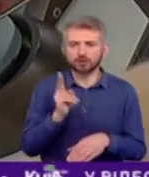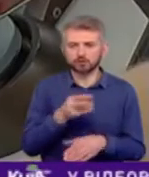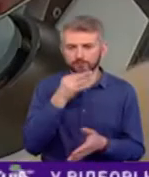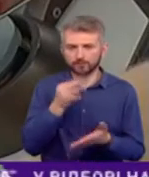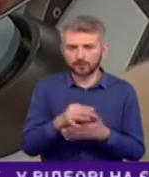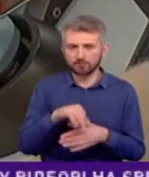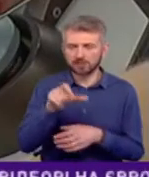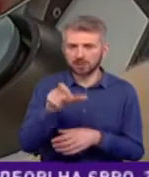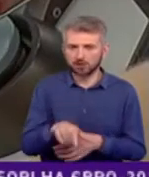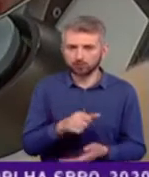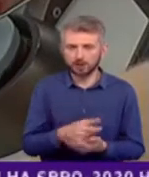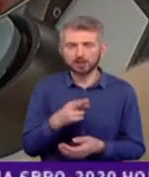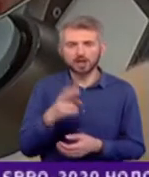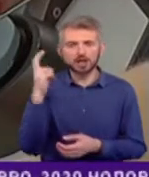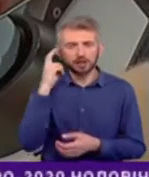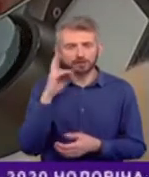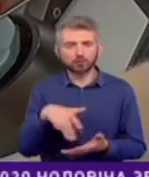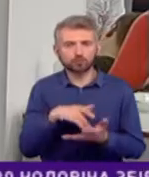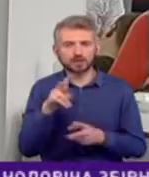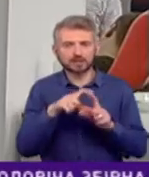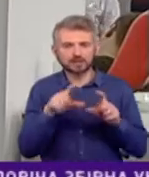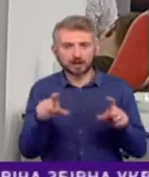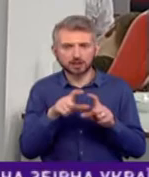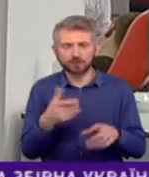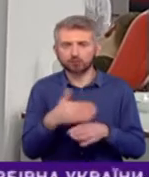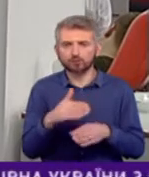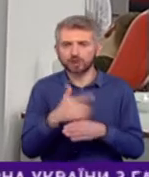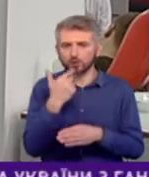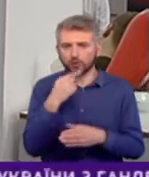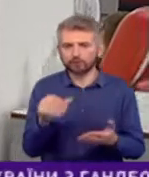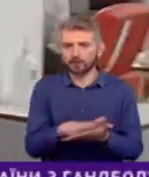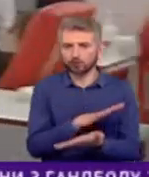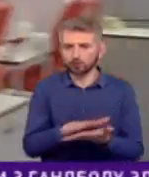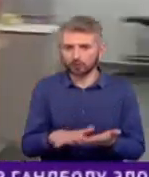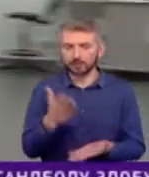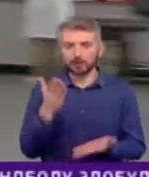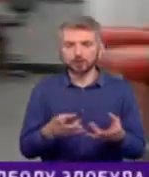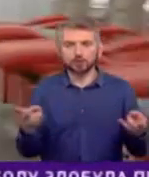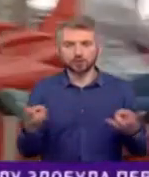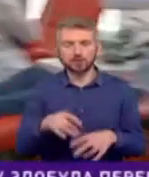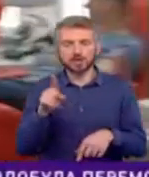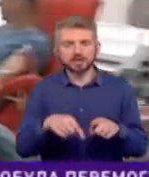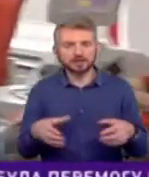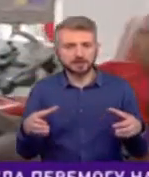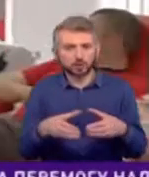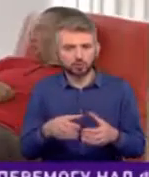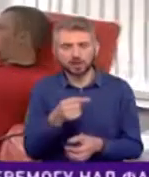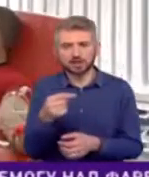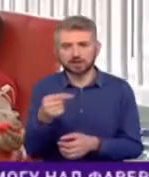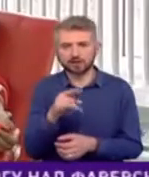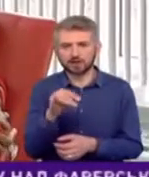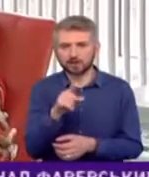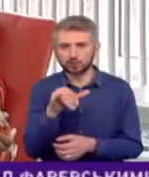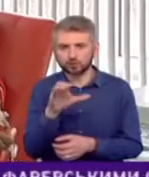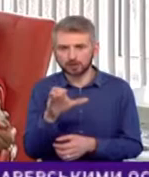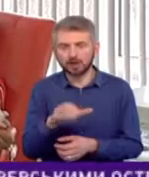опікується пацієнтом. Для столичних комунальних закладів компоненти крові безкоштовні. Якщо потрібна рідкісна група, негативні резуси,